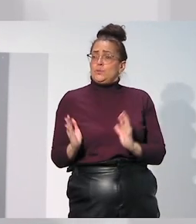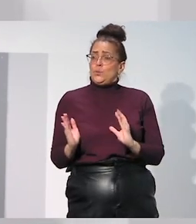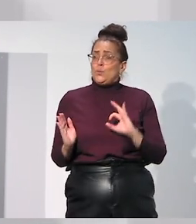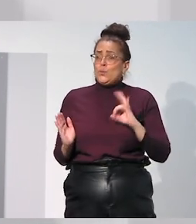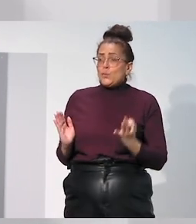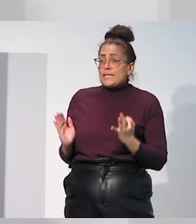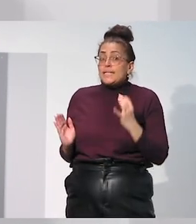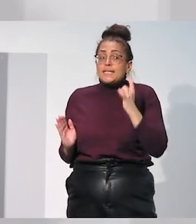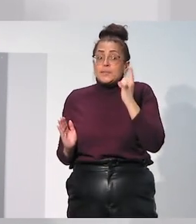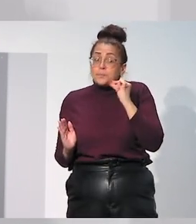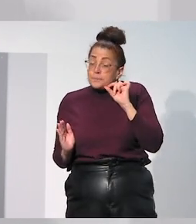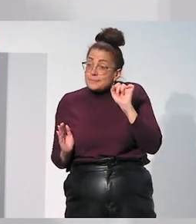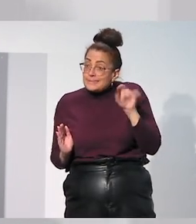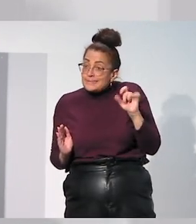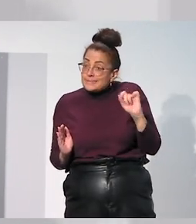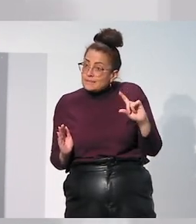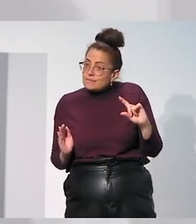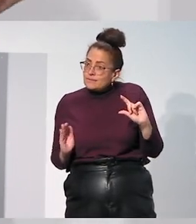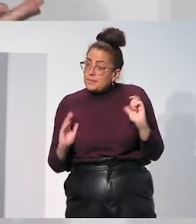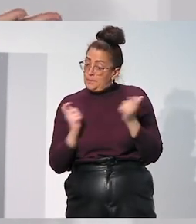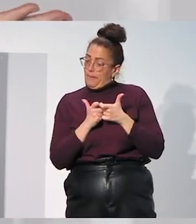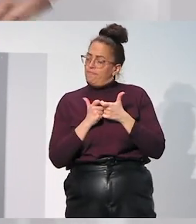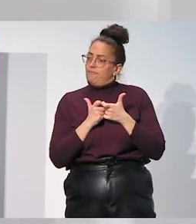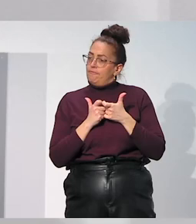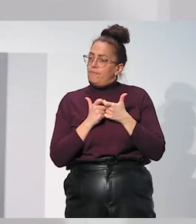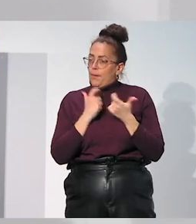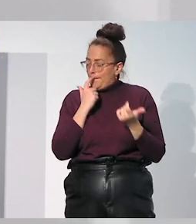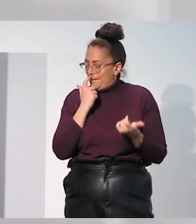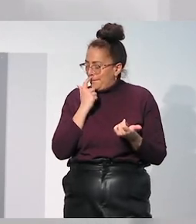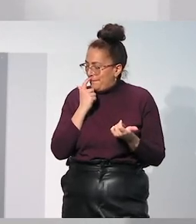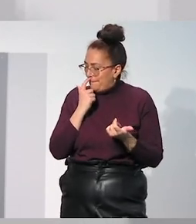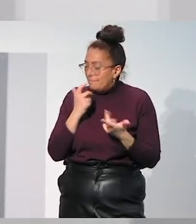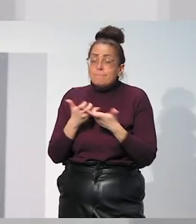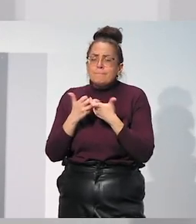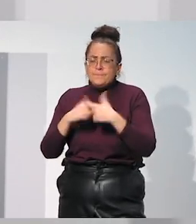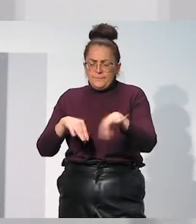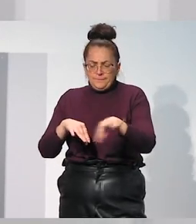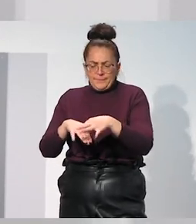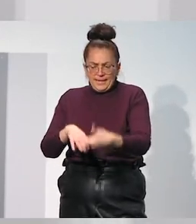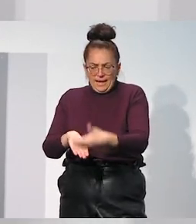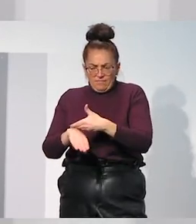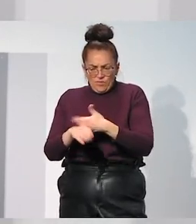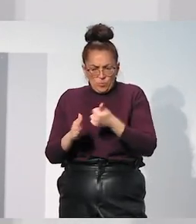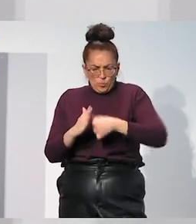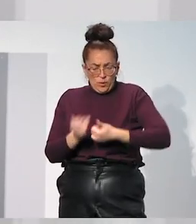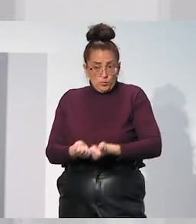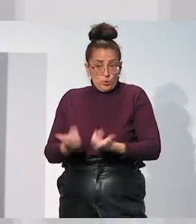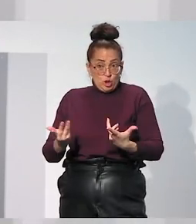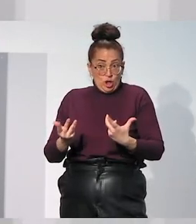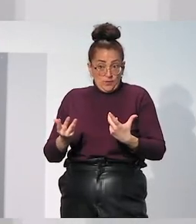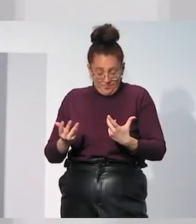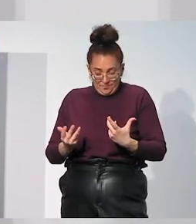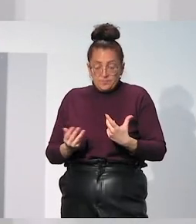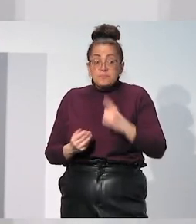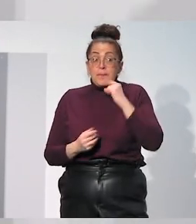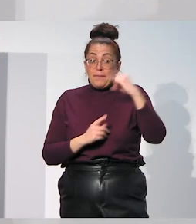doux qui a l'œil, qui voit les choses. Il y a une scène avant le mariage, quelques mois avant le mariage, où